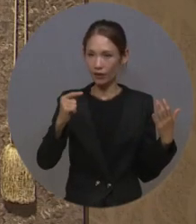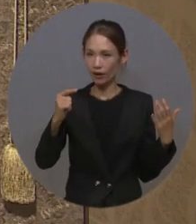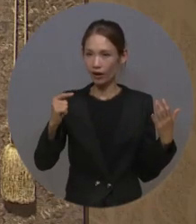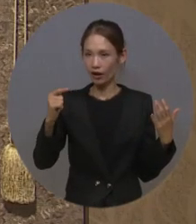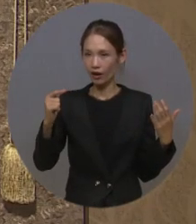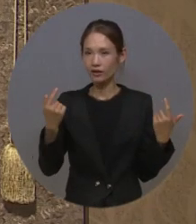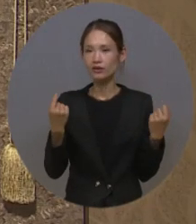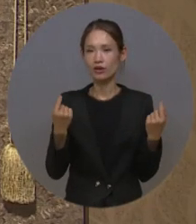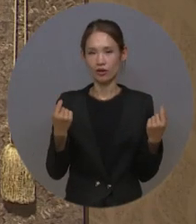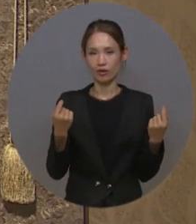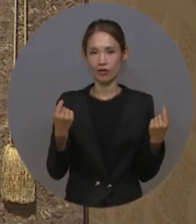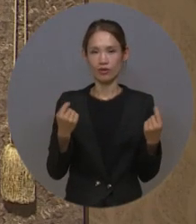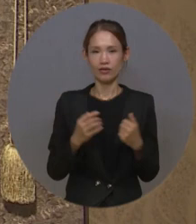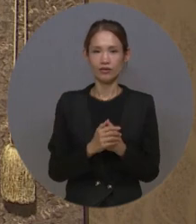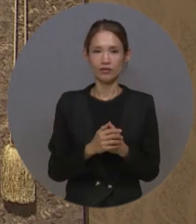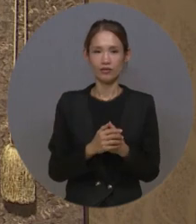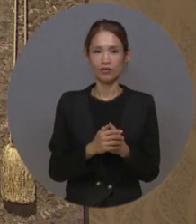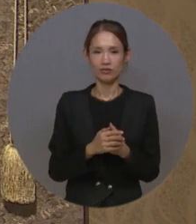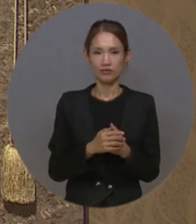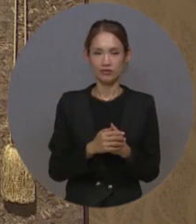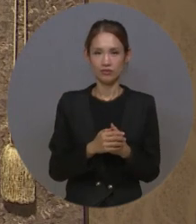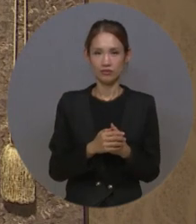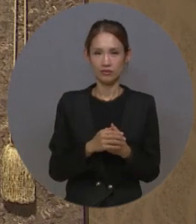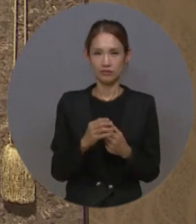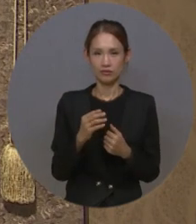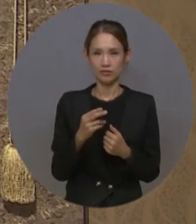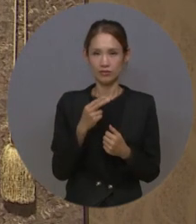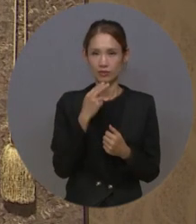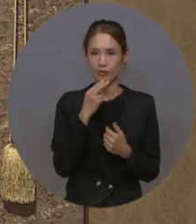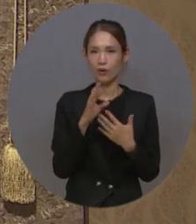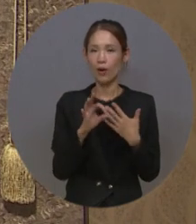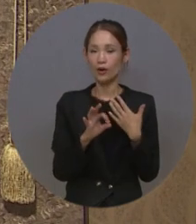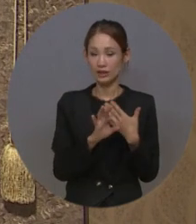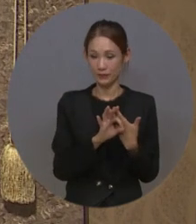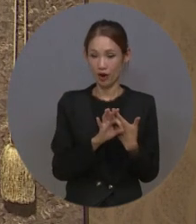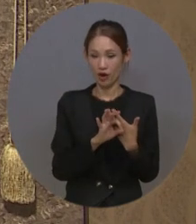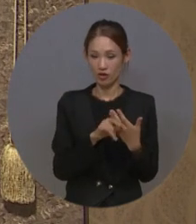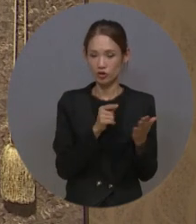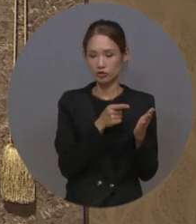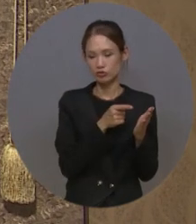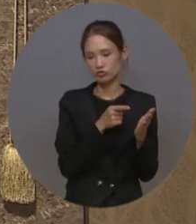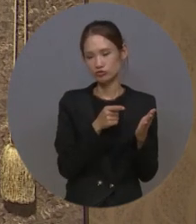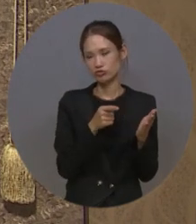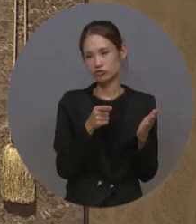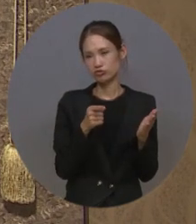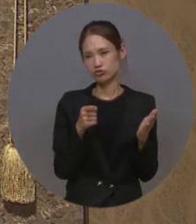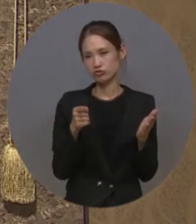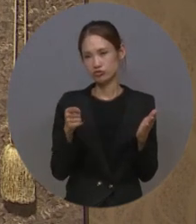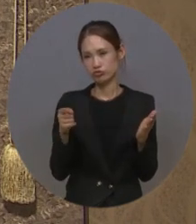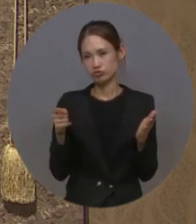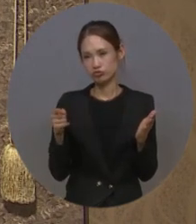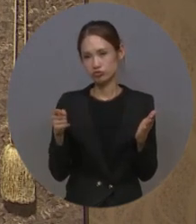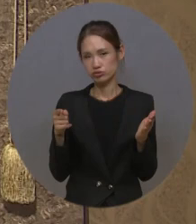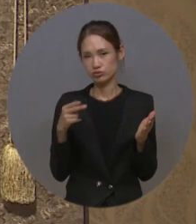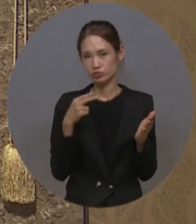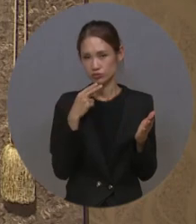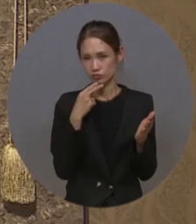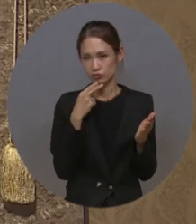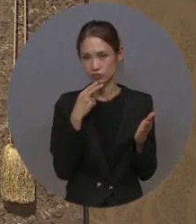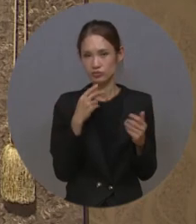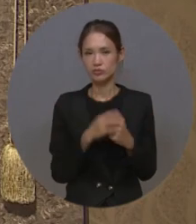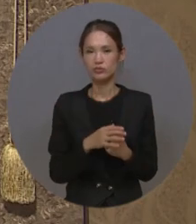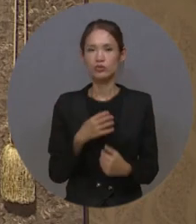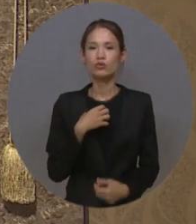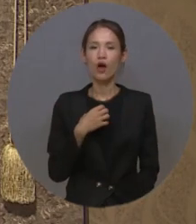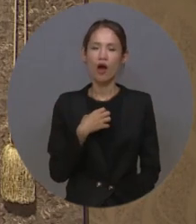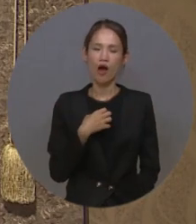예. 이게 이걸 안 하면 그대로 갑니다. 영원히 죽는 그렇죠. 영면을 제일 위험할 것